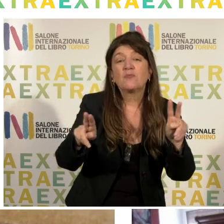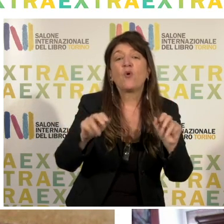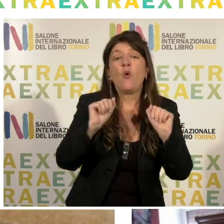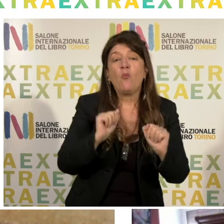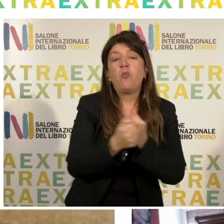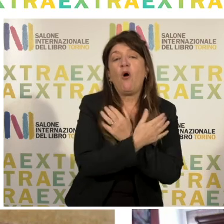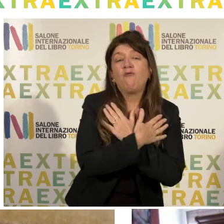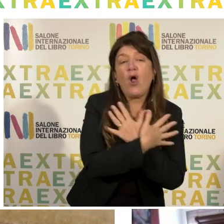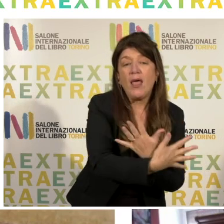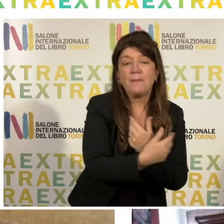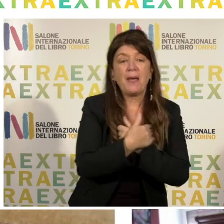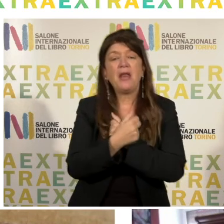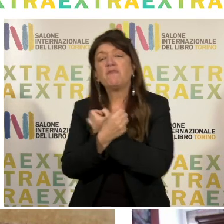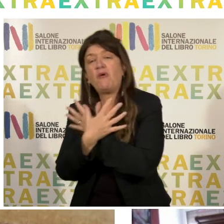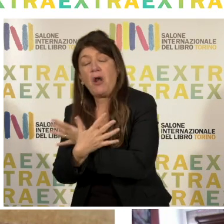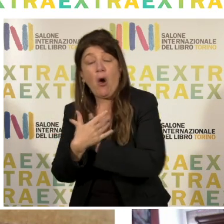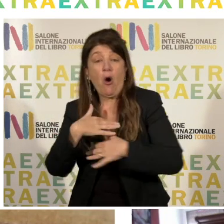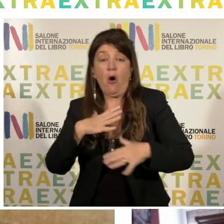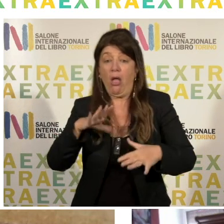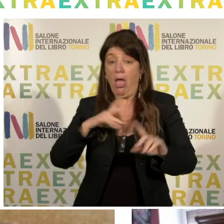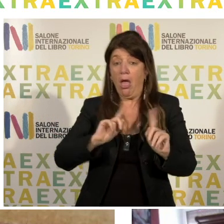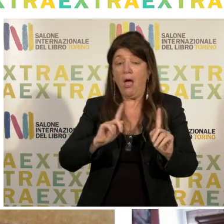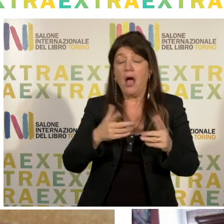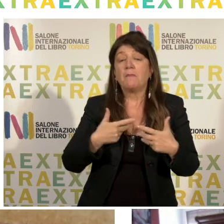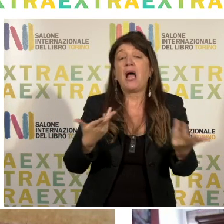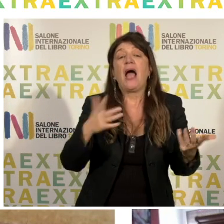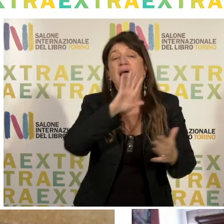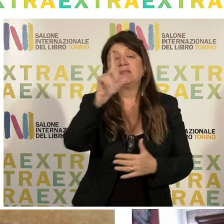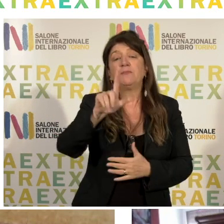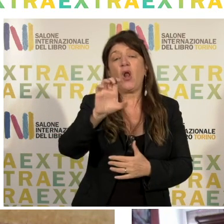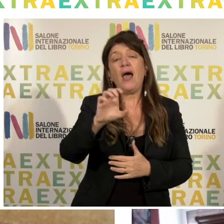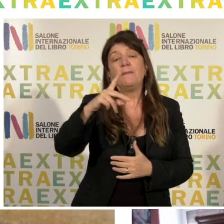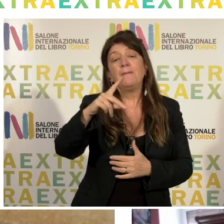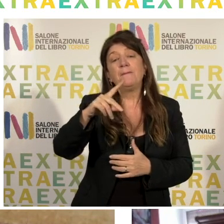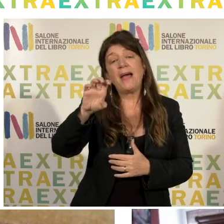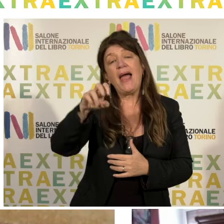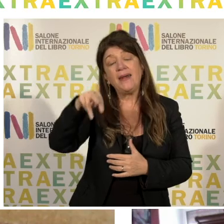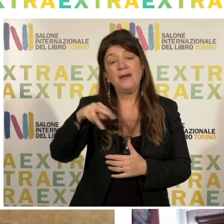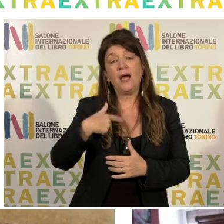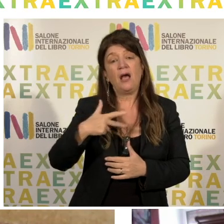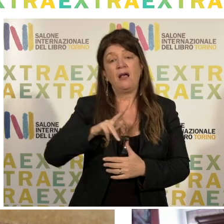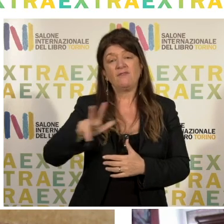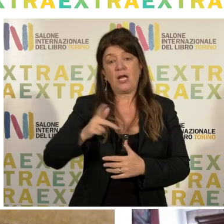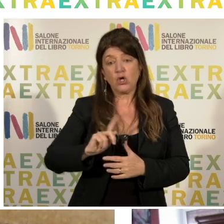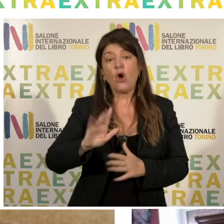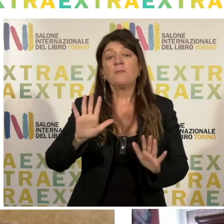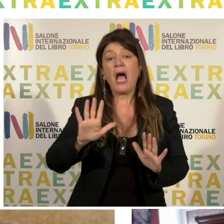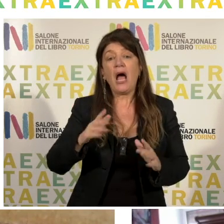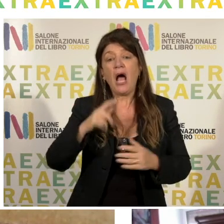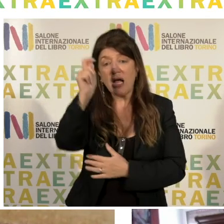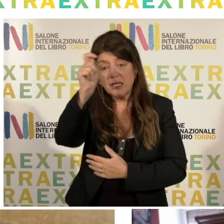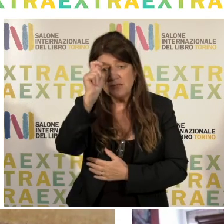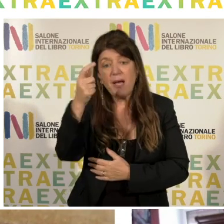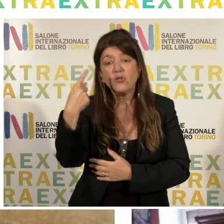I Le Pen, per esempio, certo non li adoro, ma devono comunque potersi esprimere. Perché? Perché vige